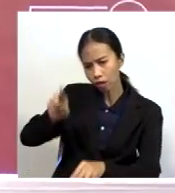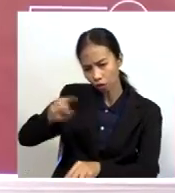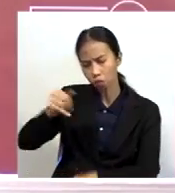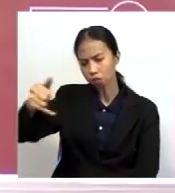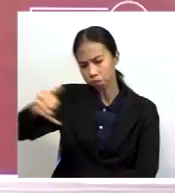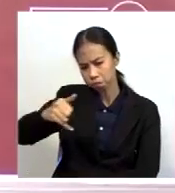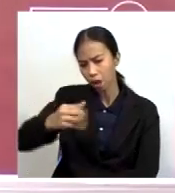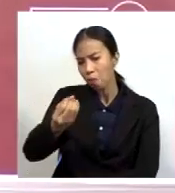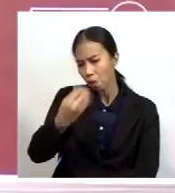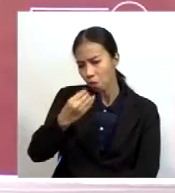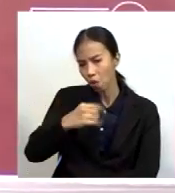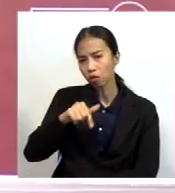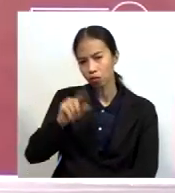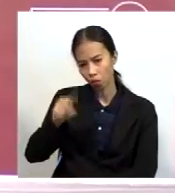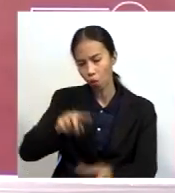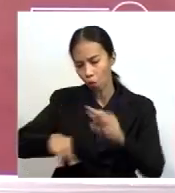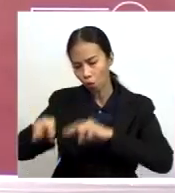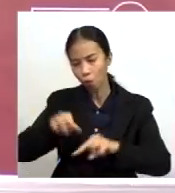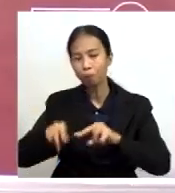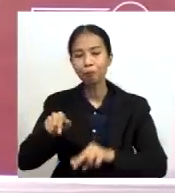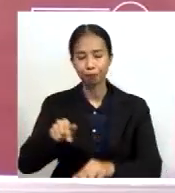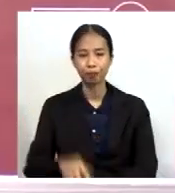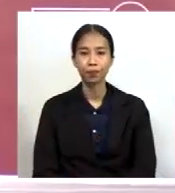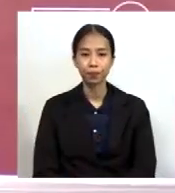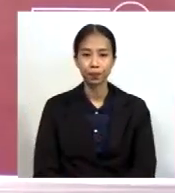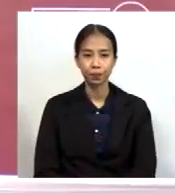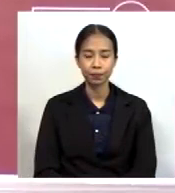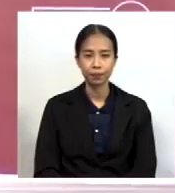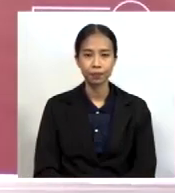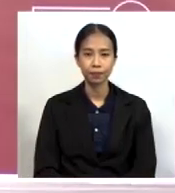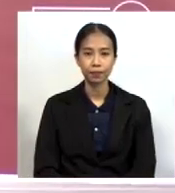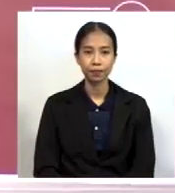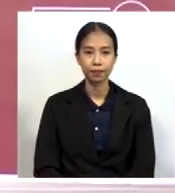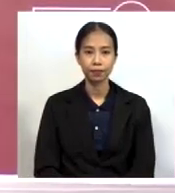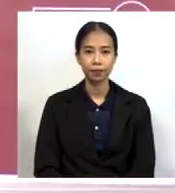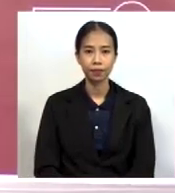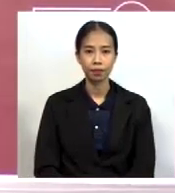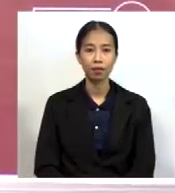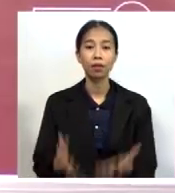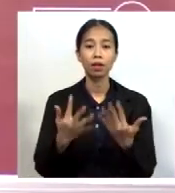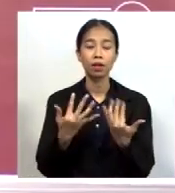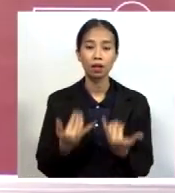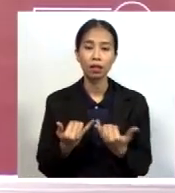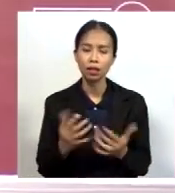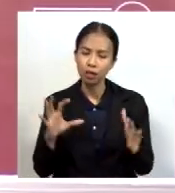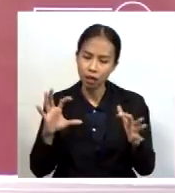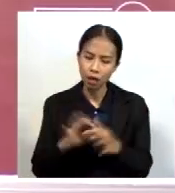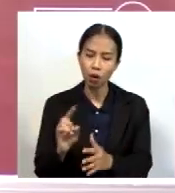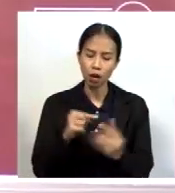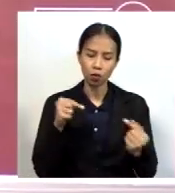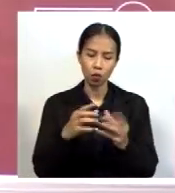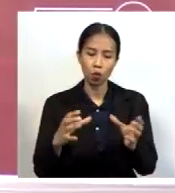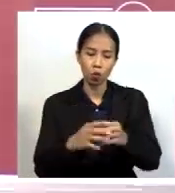ควบคุมโรคให้ได้ผลเท่านั้นเองนะครับ ครับ ในส่วนที่เกี่ยวข้องกับแรงง